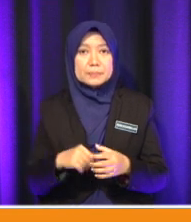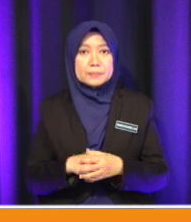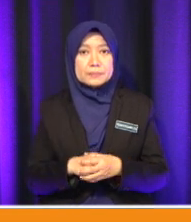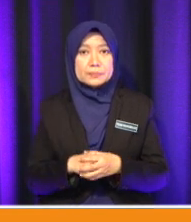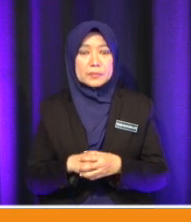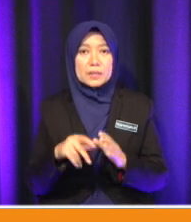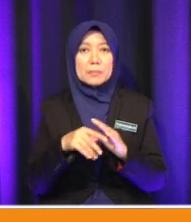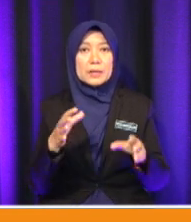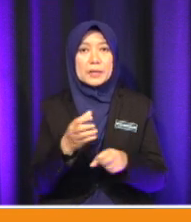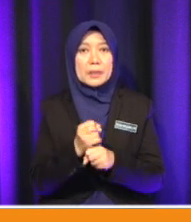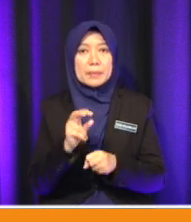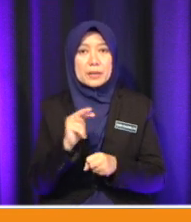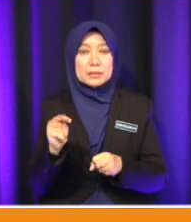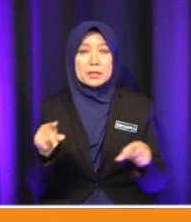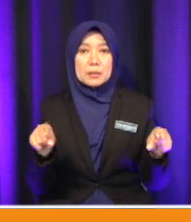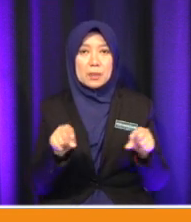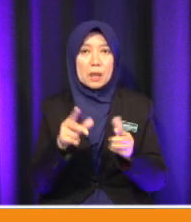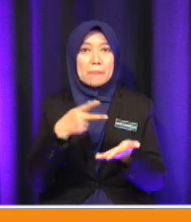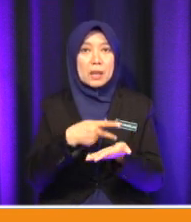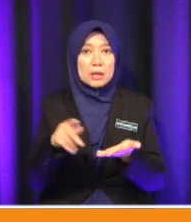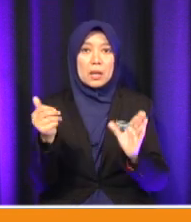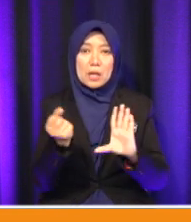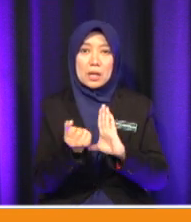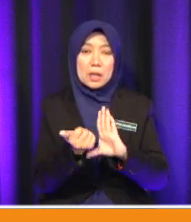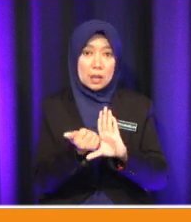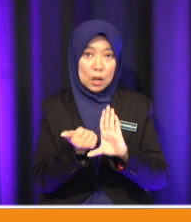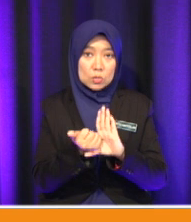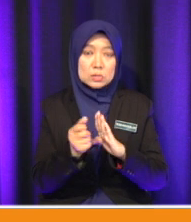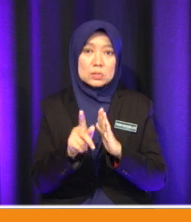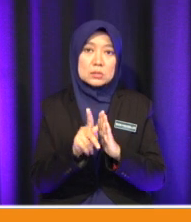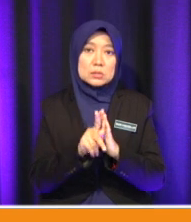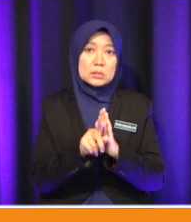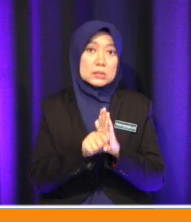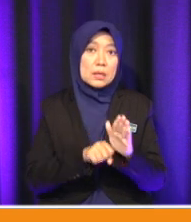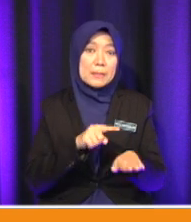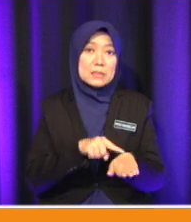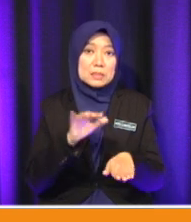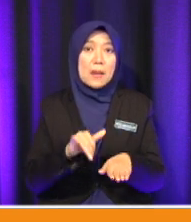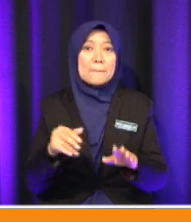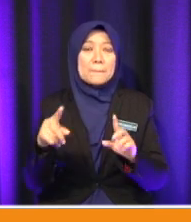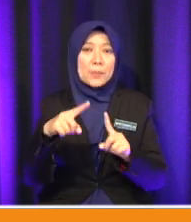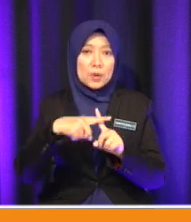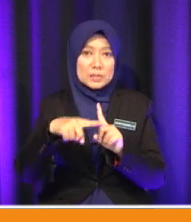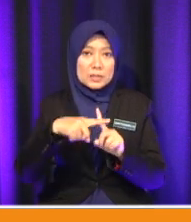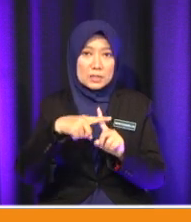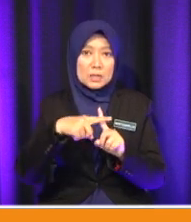pendapatan imbangan pembayaran positif yaitu sebanyak